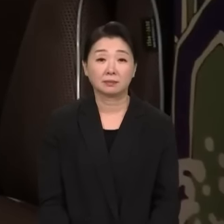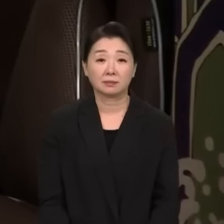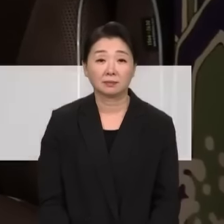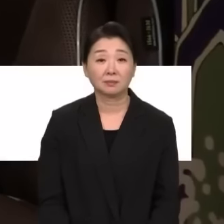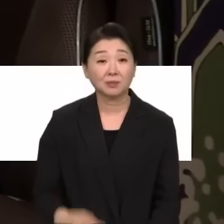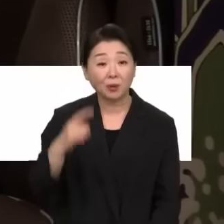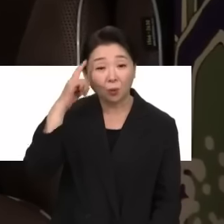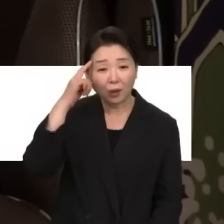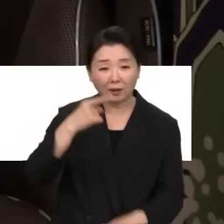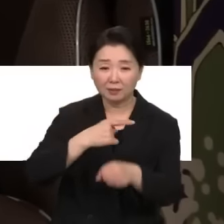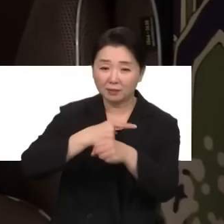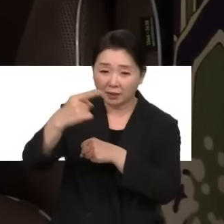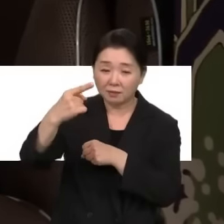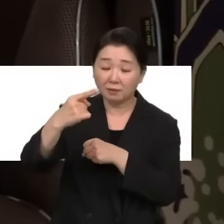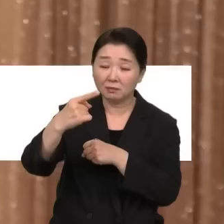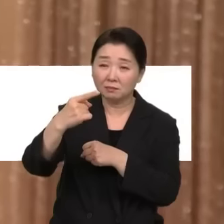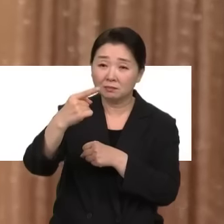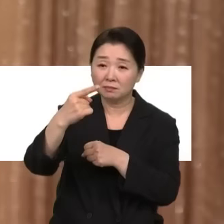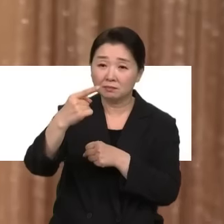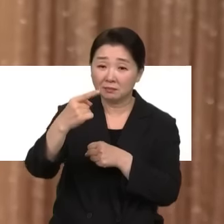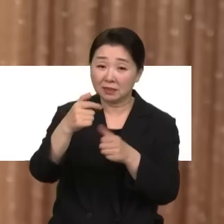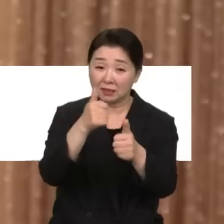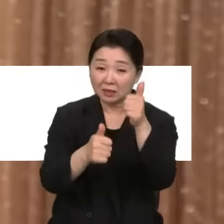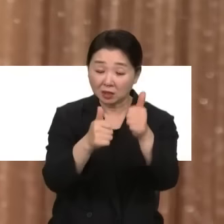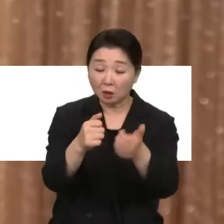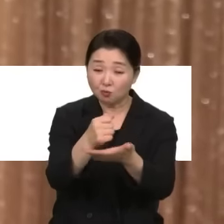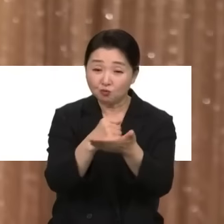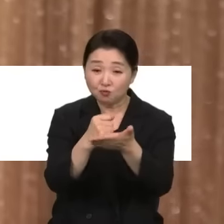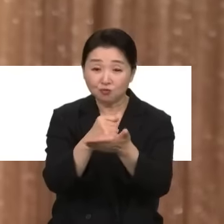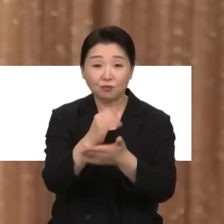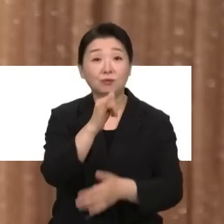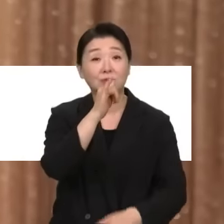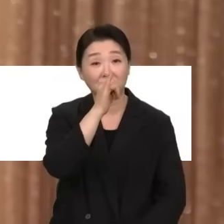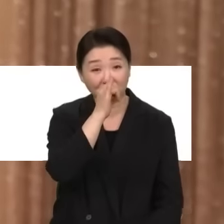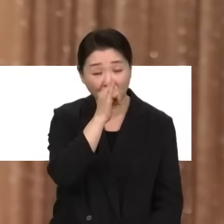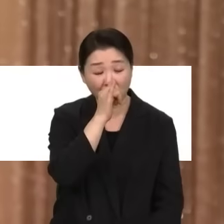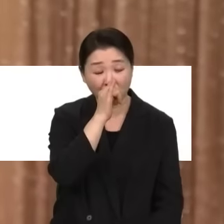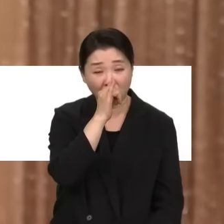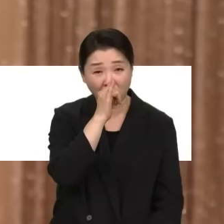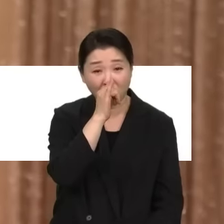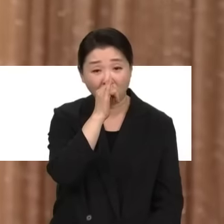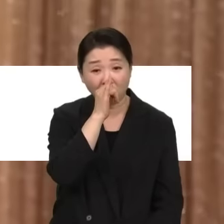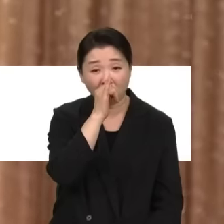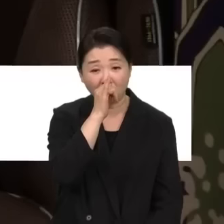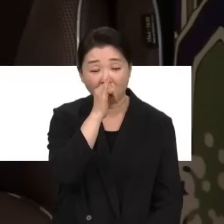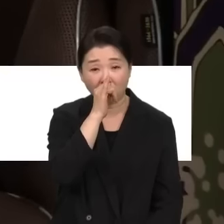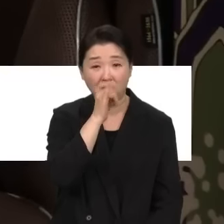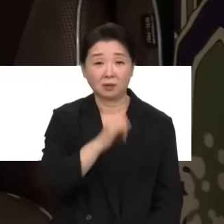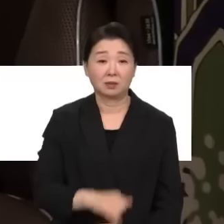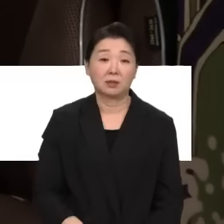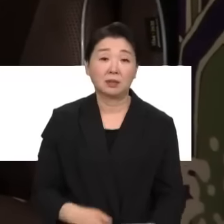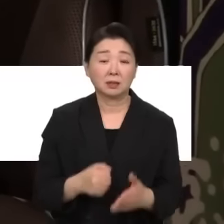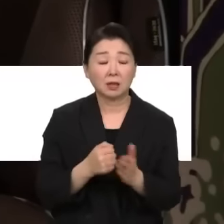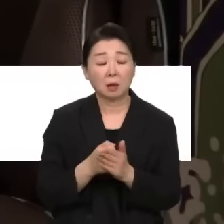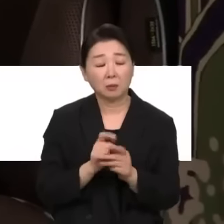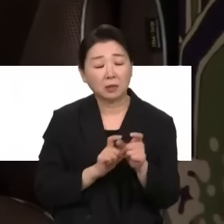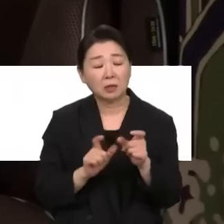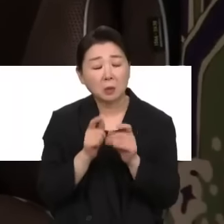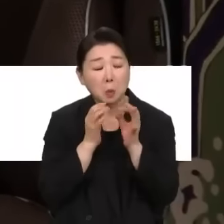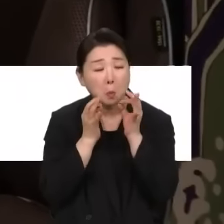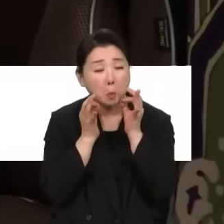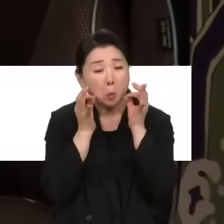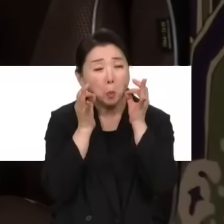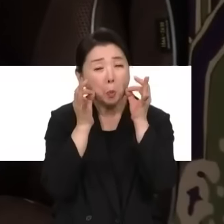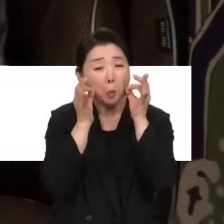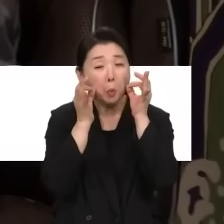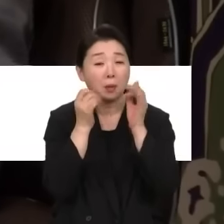그나마 내년에는 시험 운이 내가 볼 때는 좀 있는 것 같아. 그래서 조금만 더 열심히